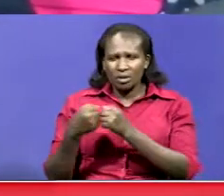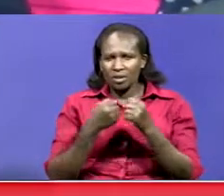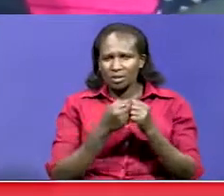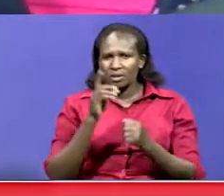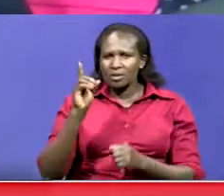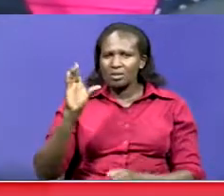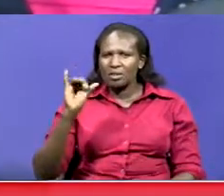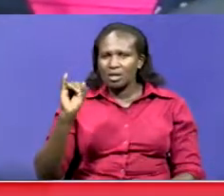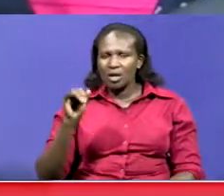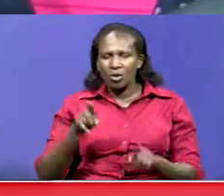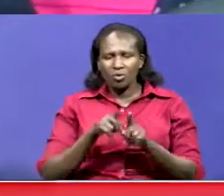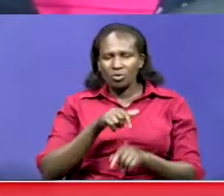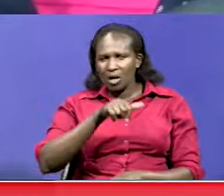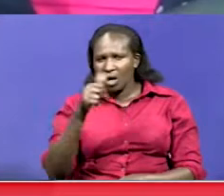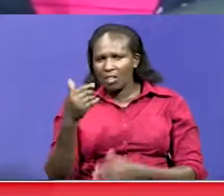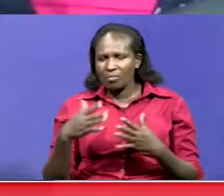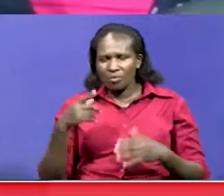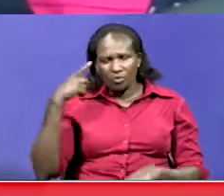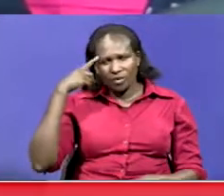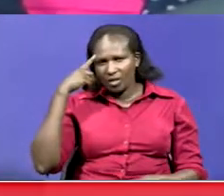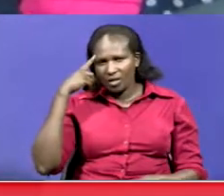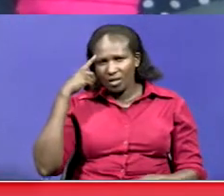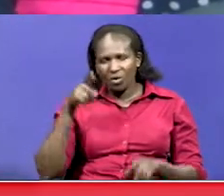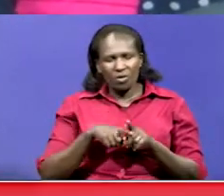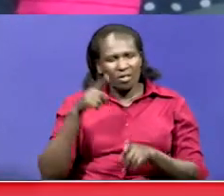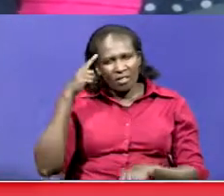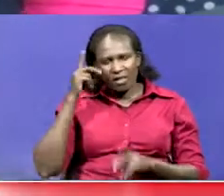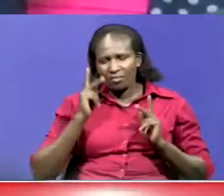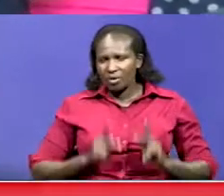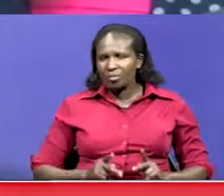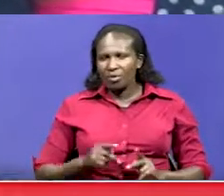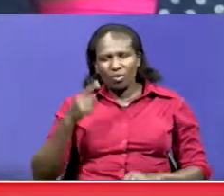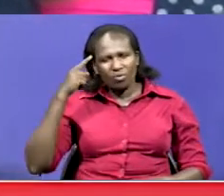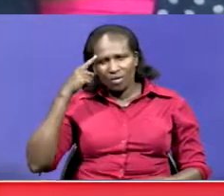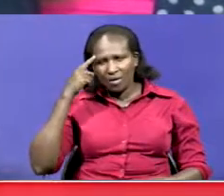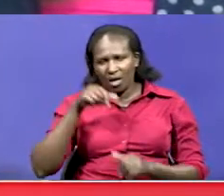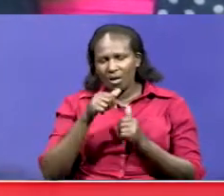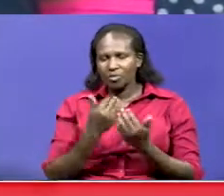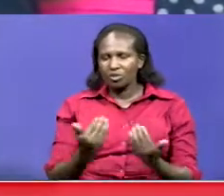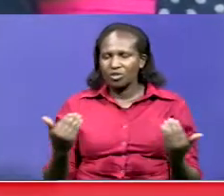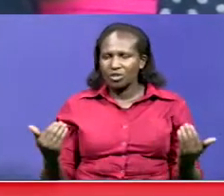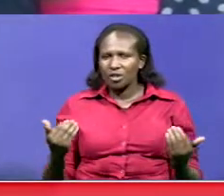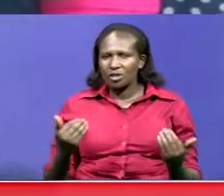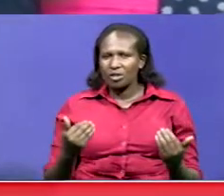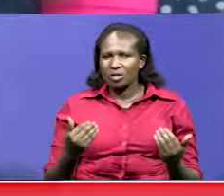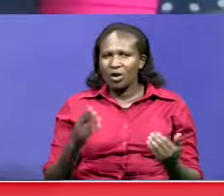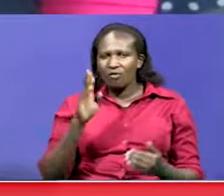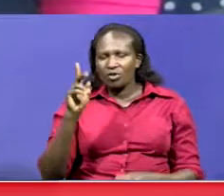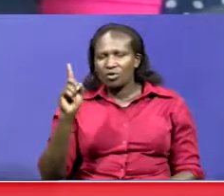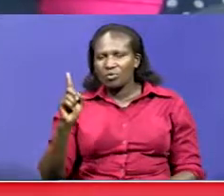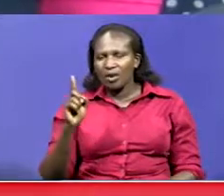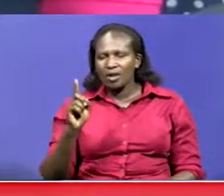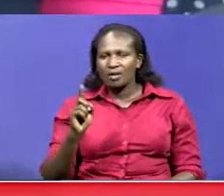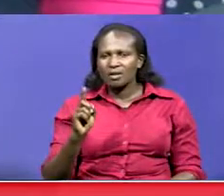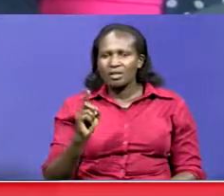DCI and everybody else to think and think human, to think about the children, the 41 children, their